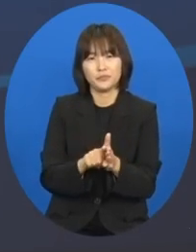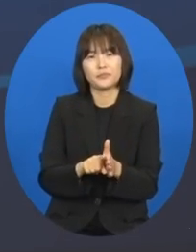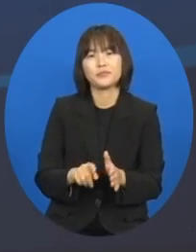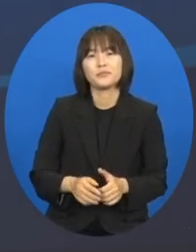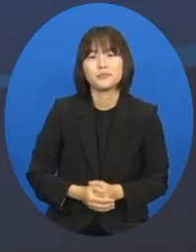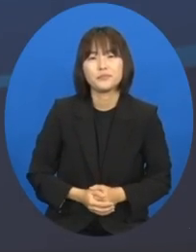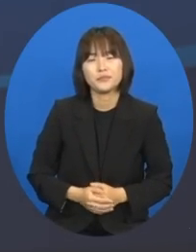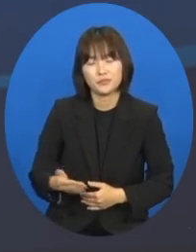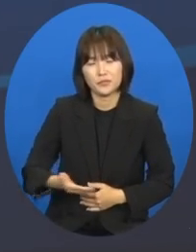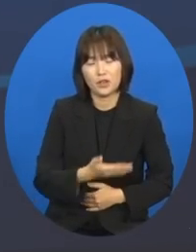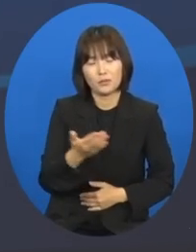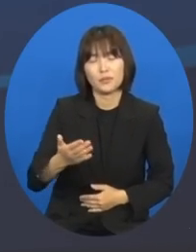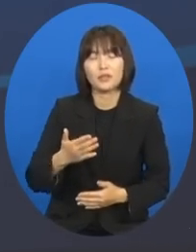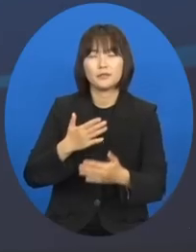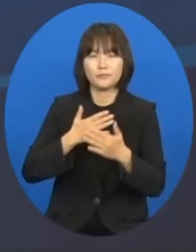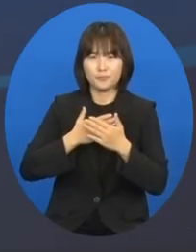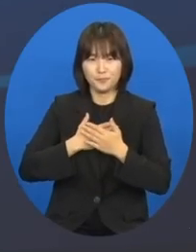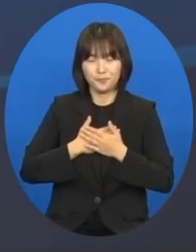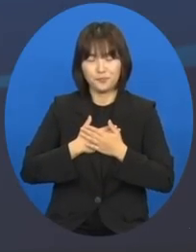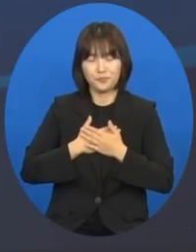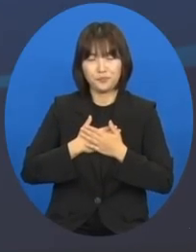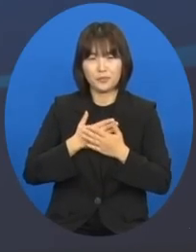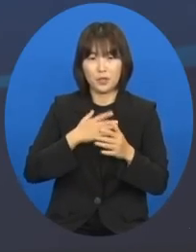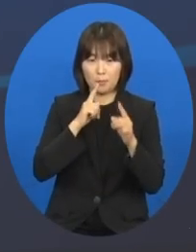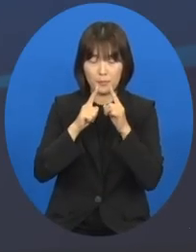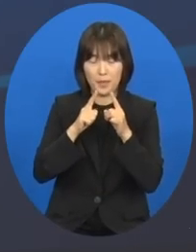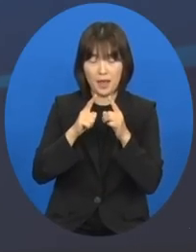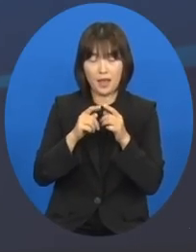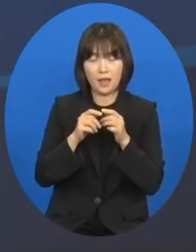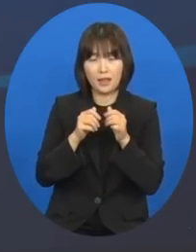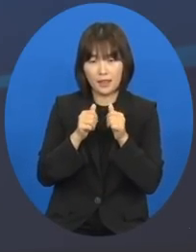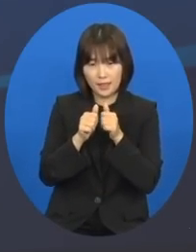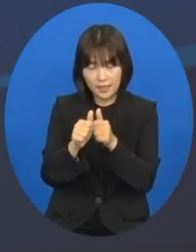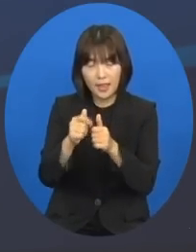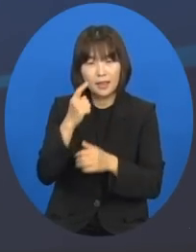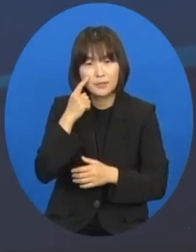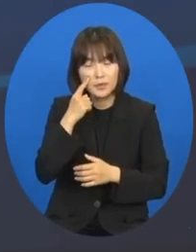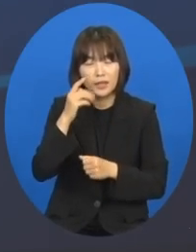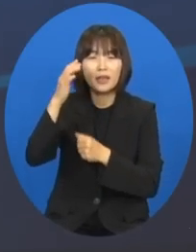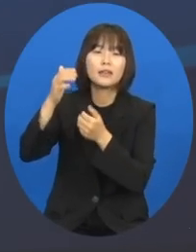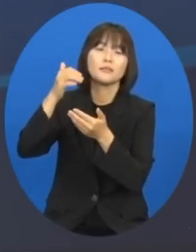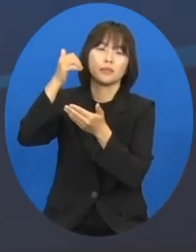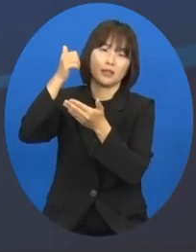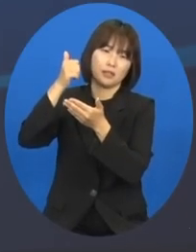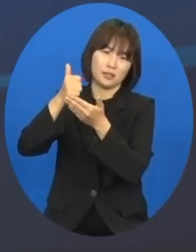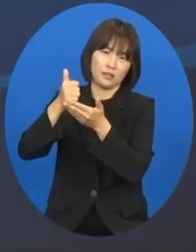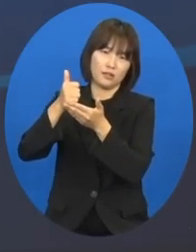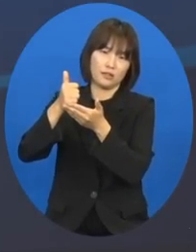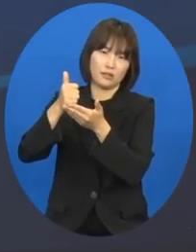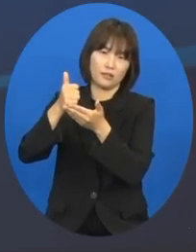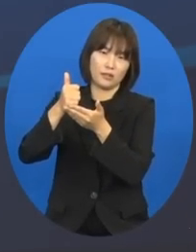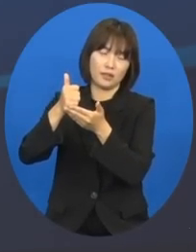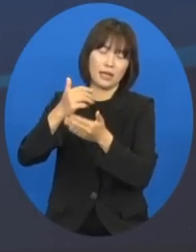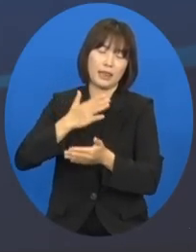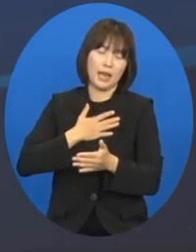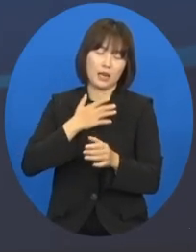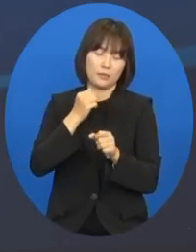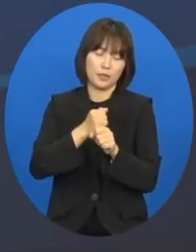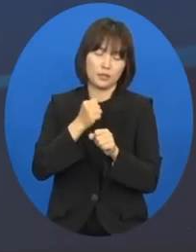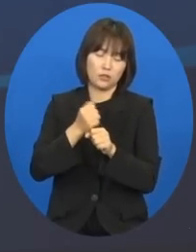여러분 가슴에 손을 얹고 저를 한번 따라해 보시겠어요 하나님께서 나를